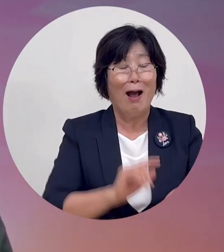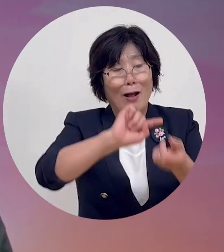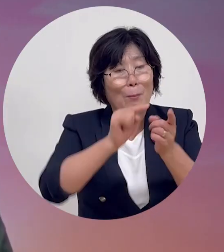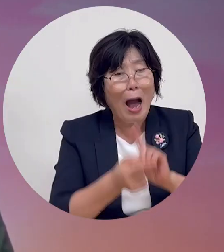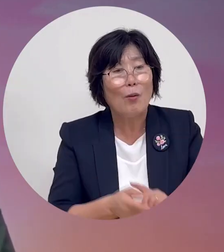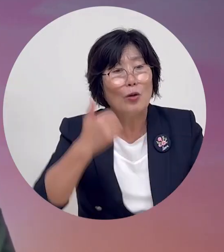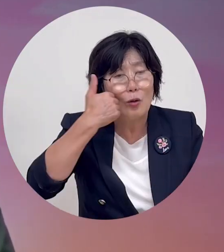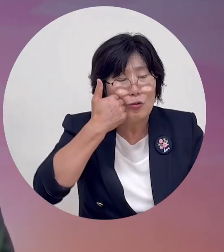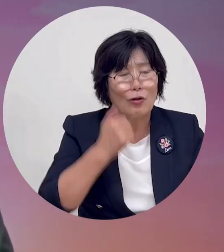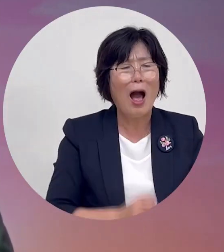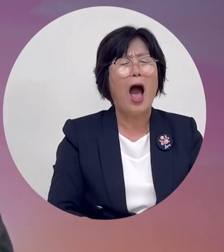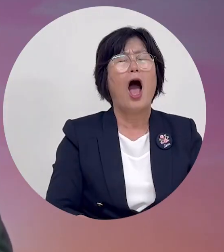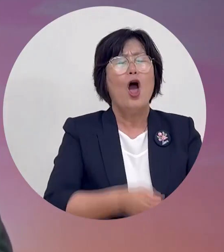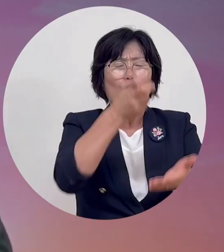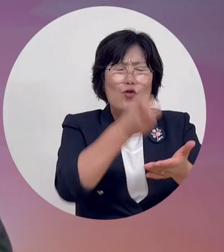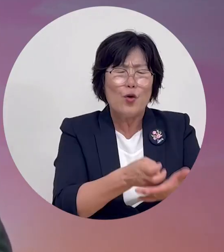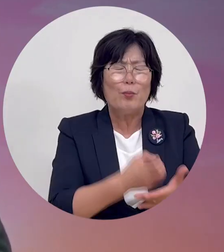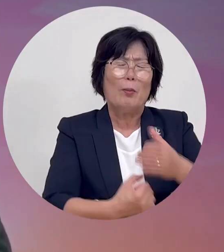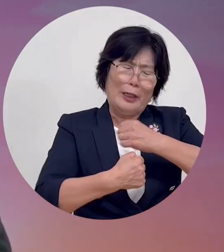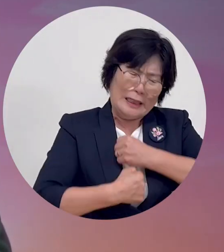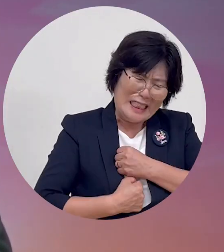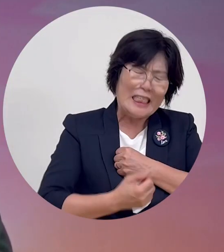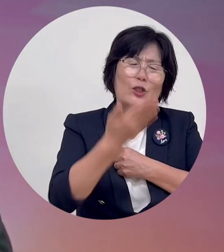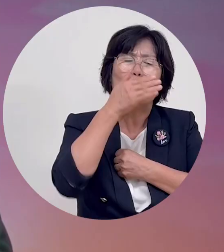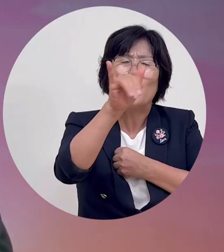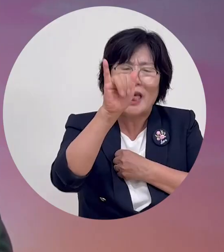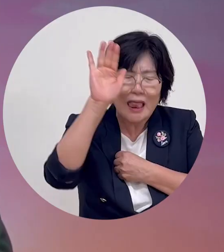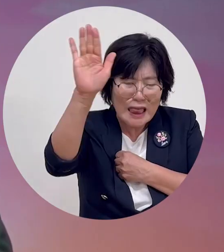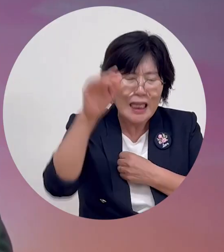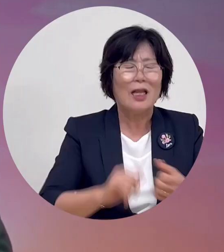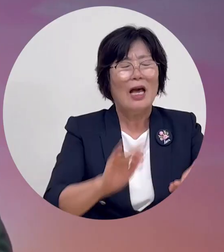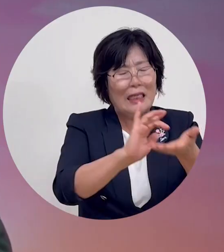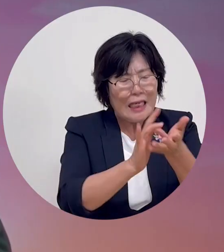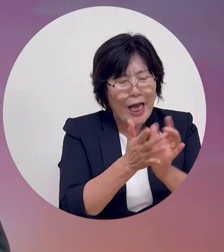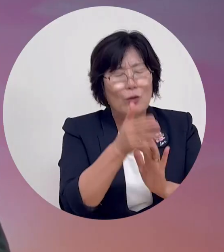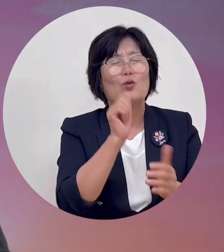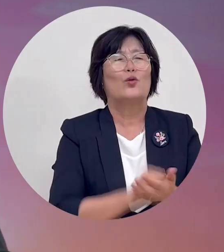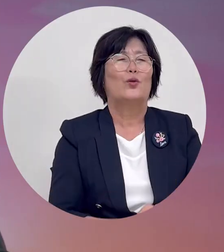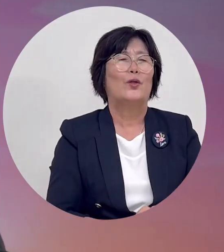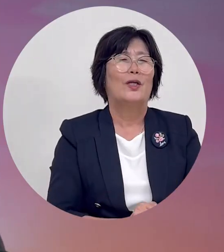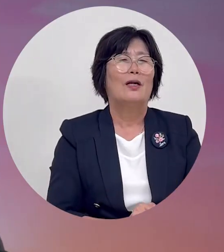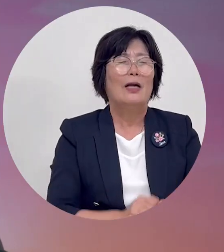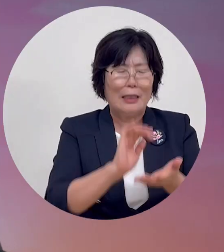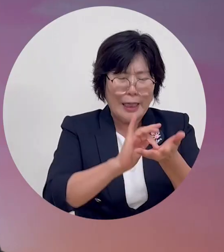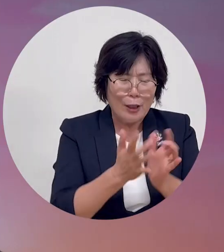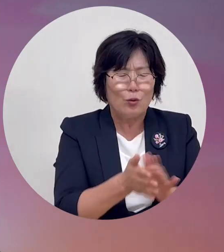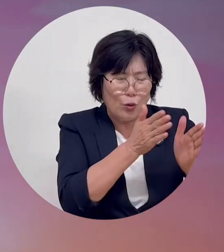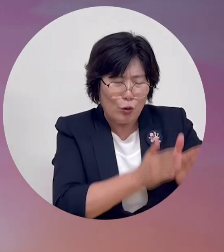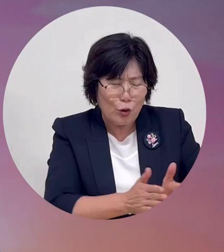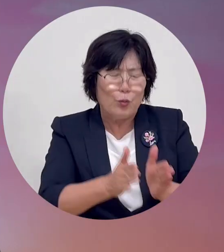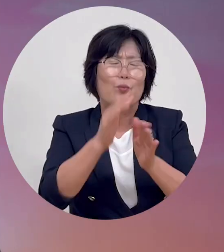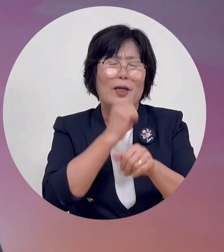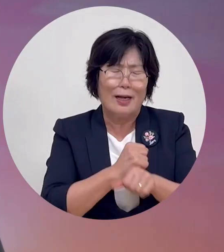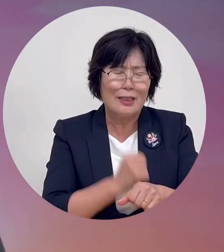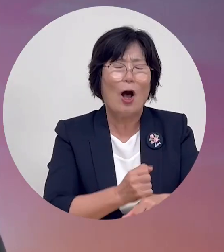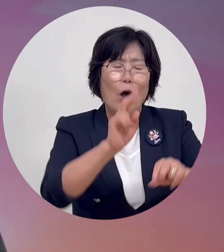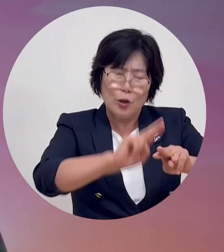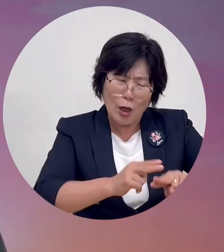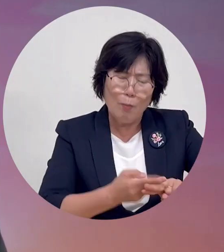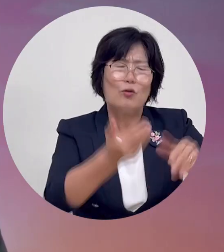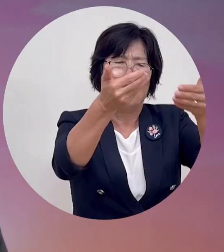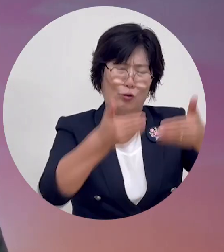우리의 율법의 짐을 짊어져 주실 분, 대신 짊어져 주실 분을 하나님이 우리에게 선물로 주셨어요, 안